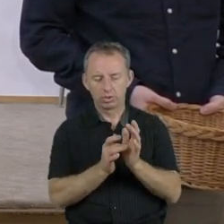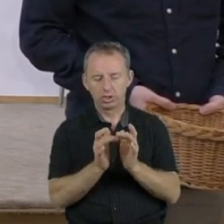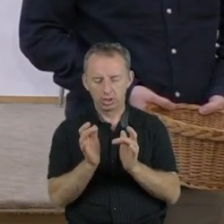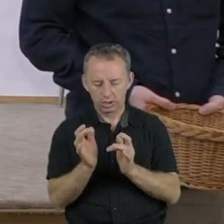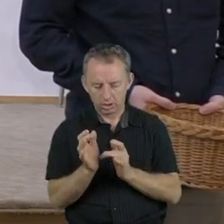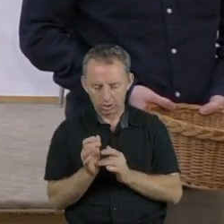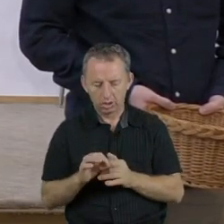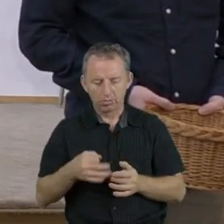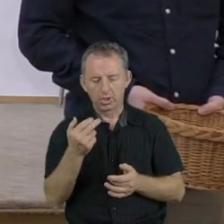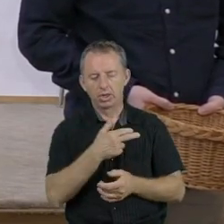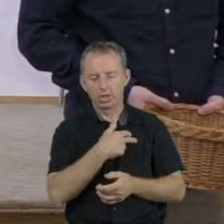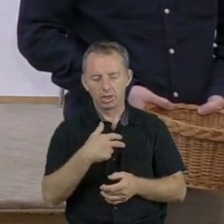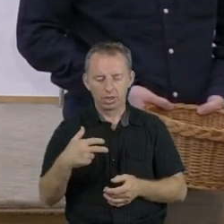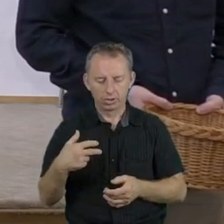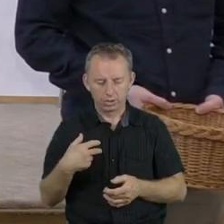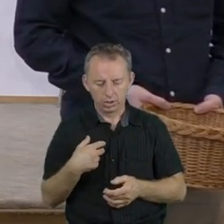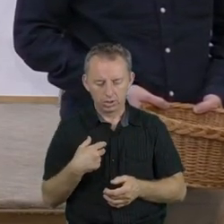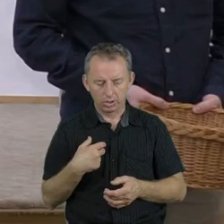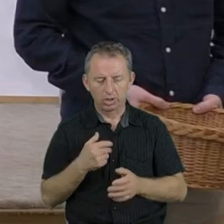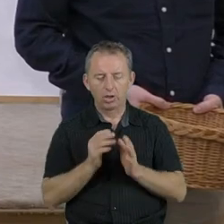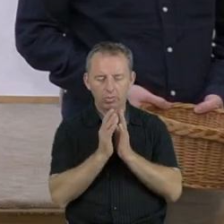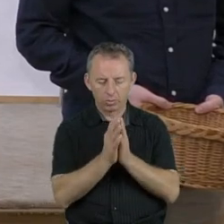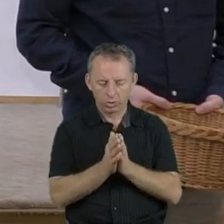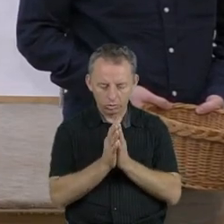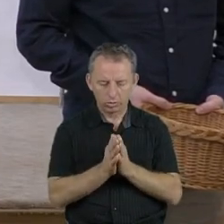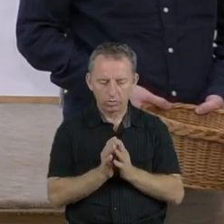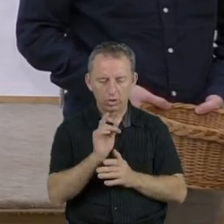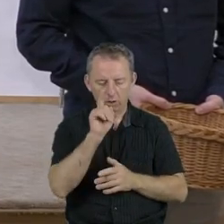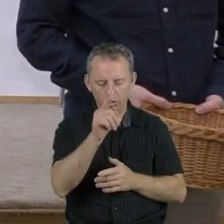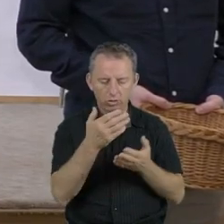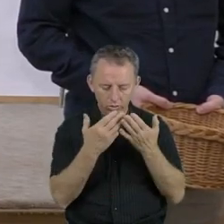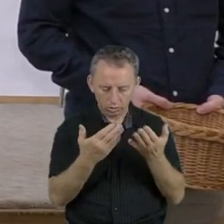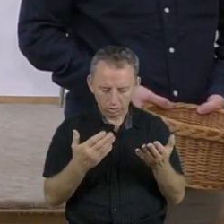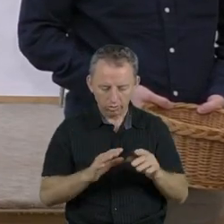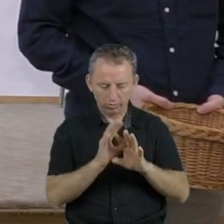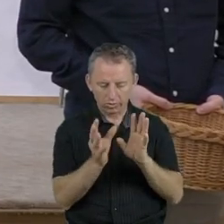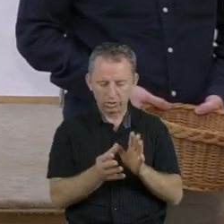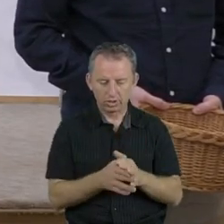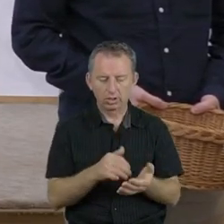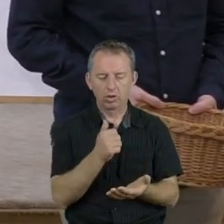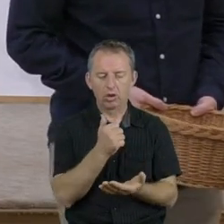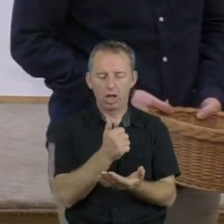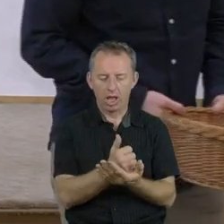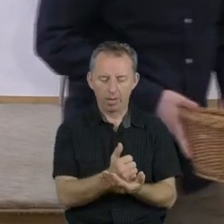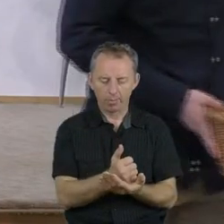Chrystusa, Pana naszego, prosimy o to i dziękujemy za wszystko. Amen.